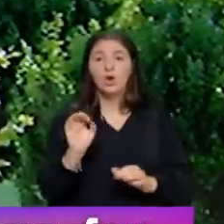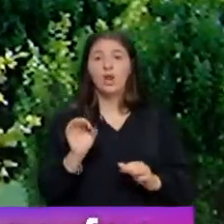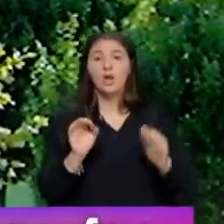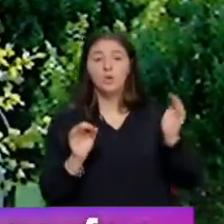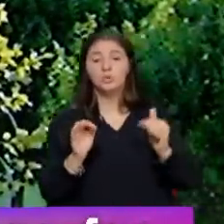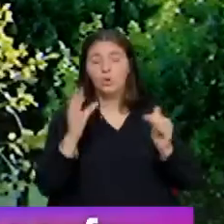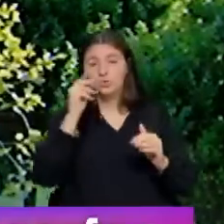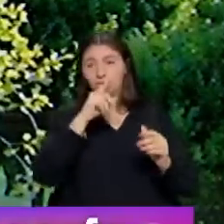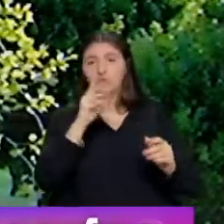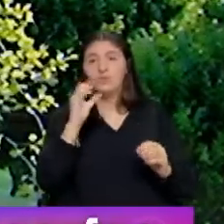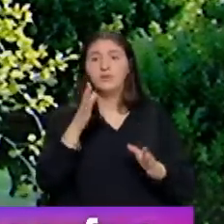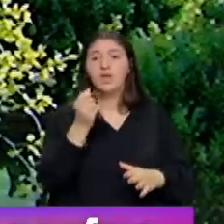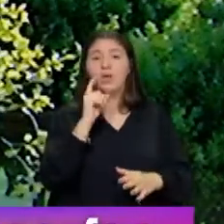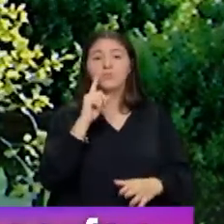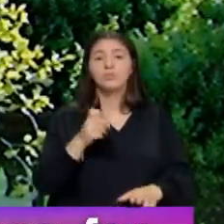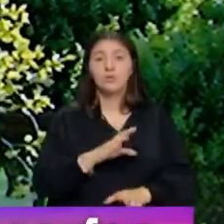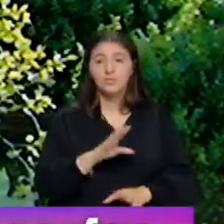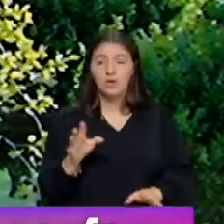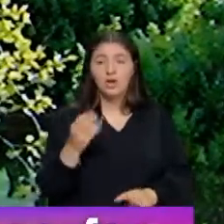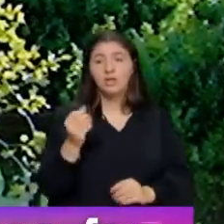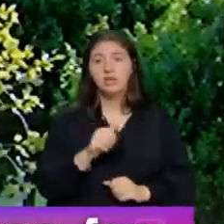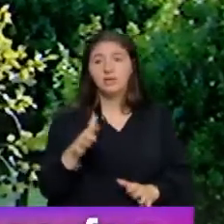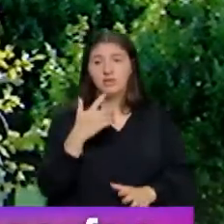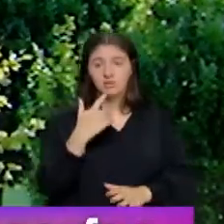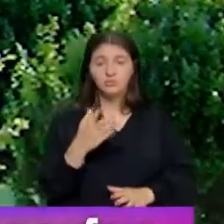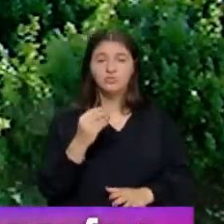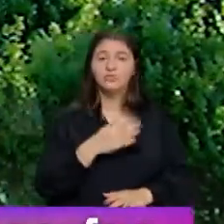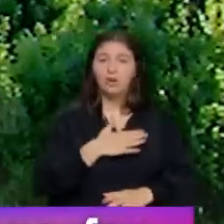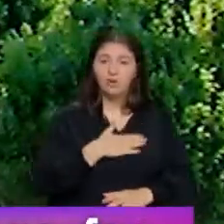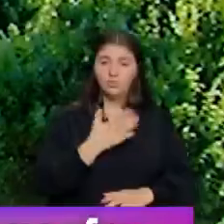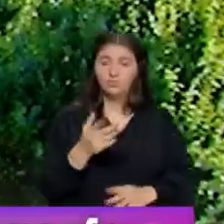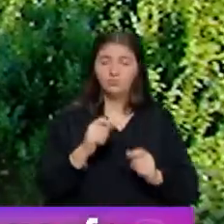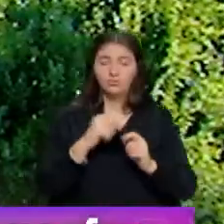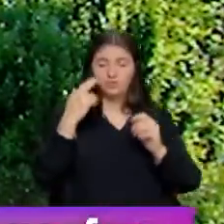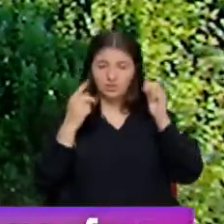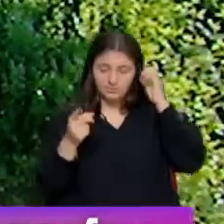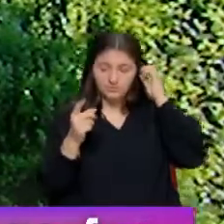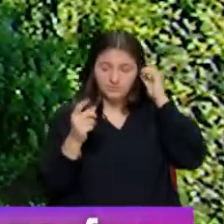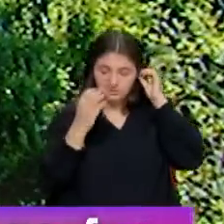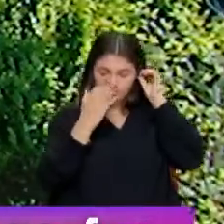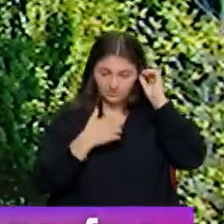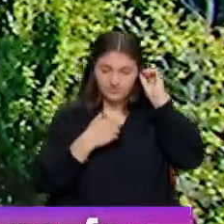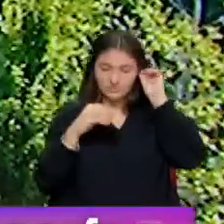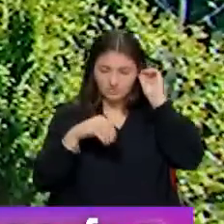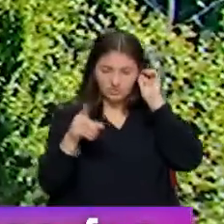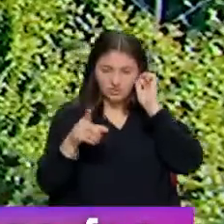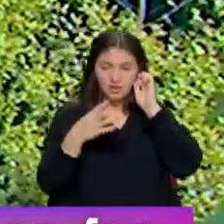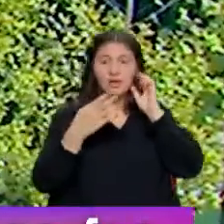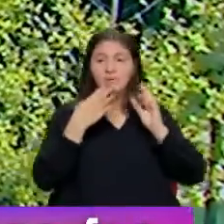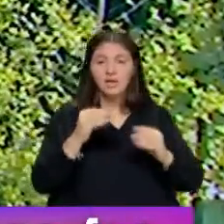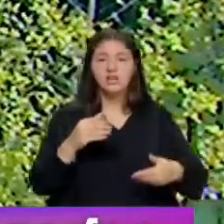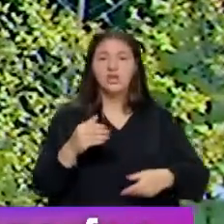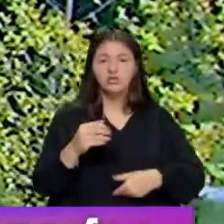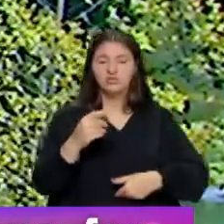hala düşük olduğundan çoğu ilaç bulunamıyor İyi yayınlar demiş Çok sağ olun Burçin hanım katkınız için emekliyiz